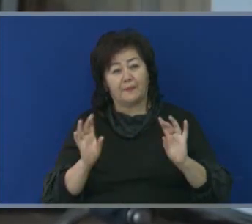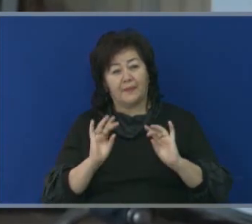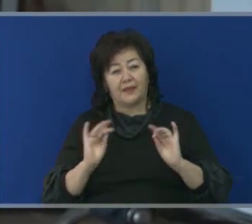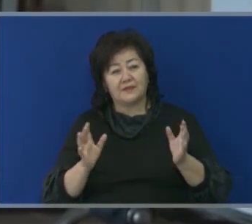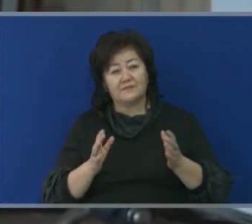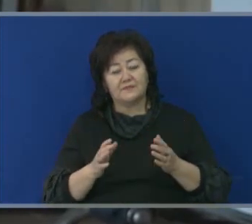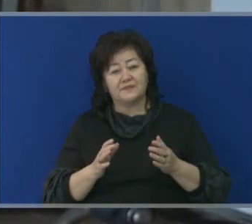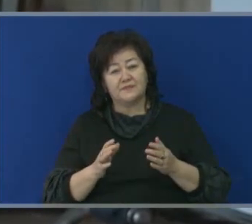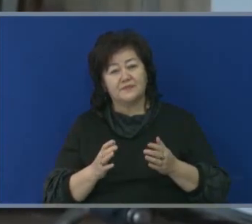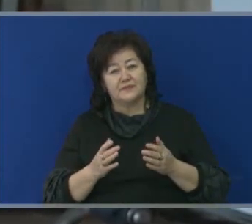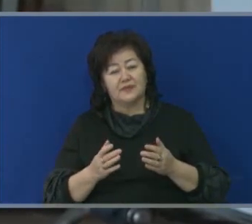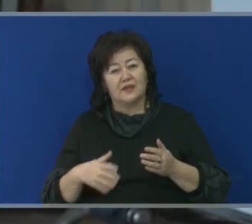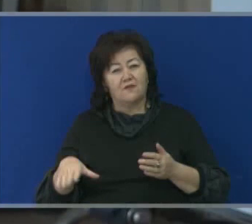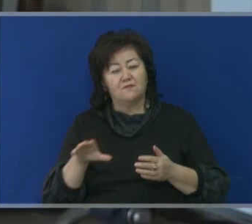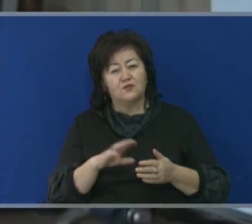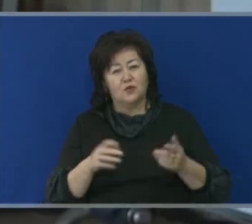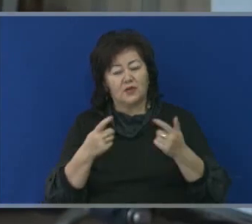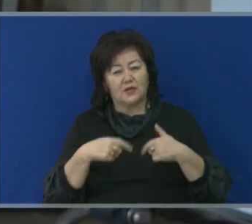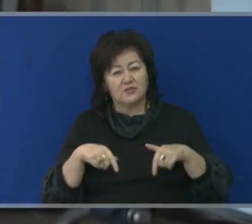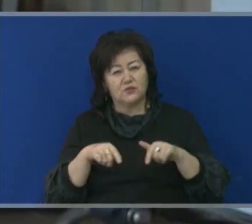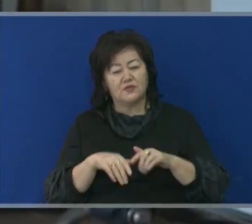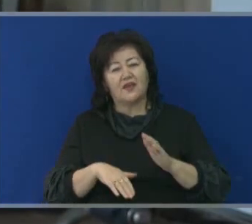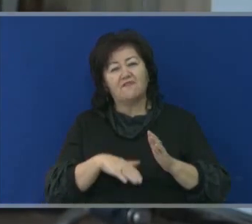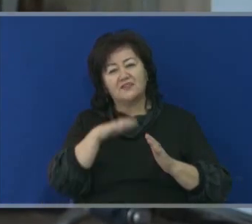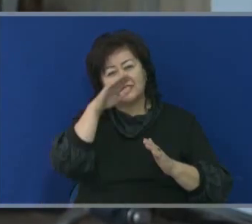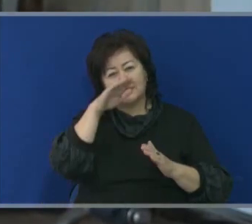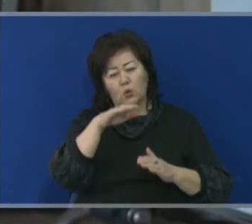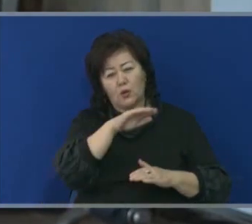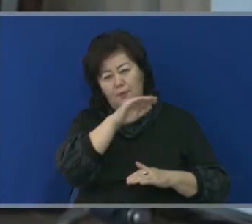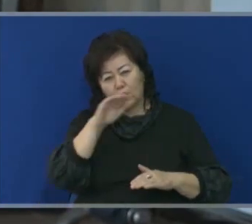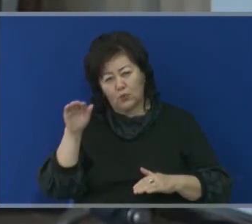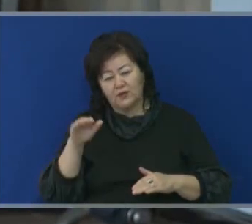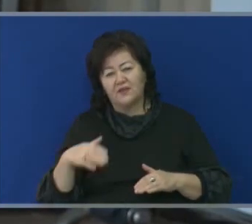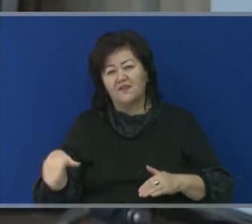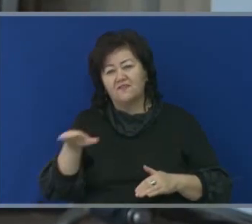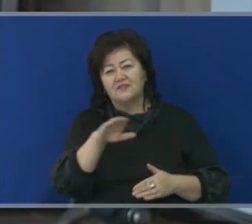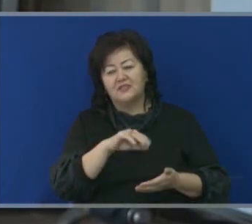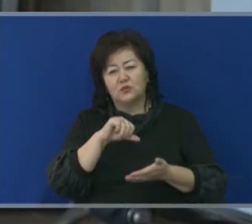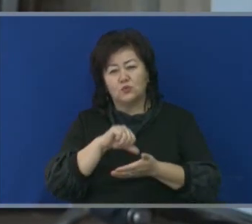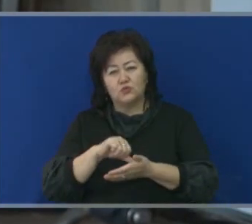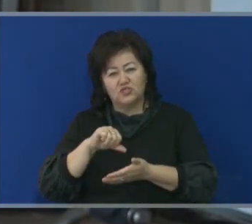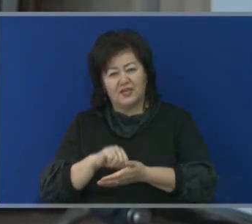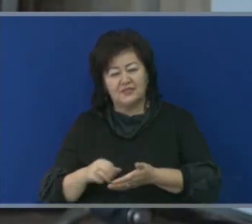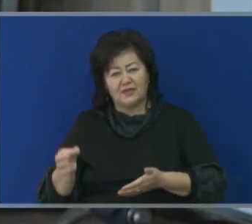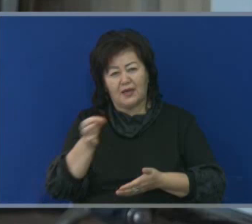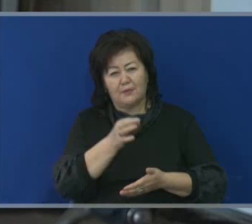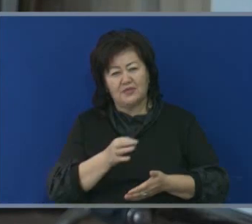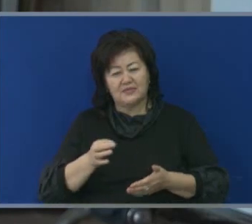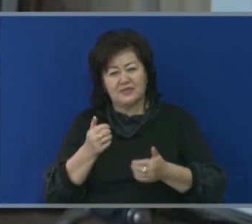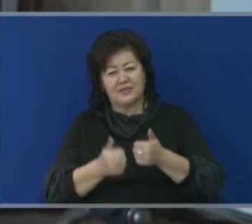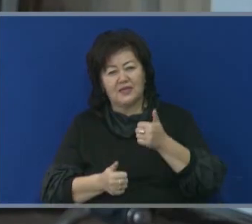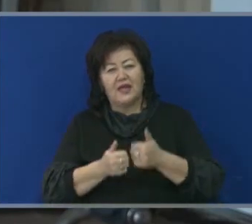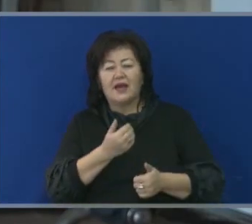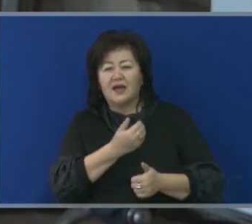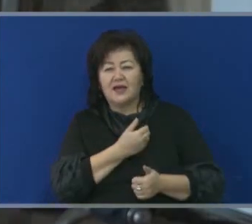Что касается соревнований, то все проходит на очень высоком уровне. Все участники областных соревнований, которые пришли в 9-й раз, хотят занять